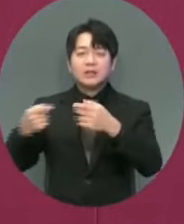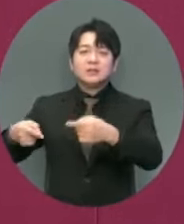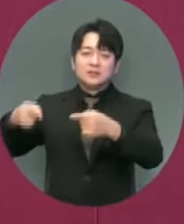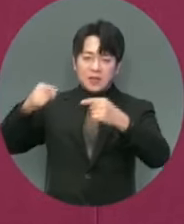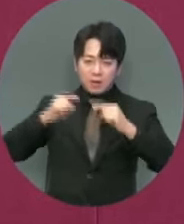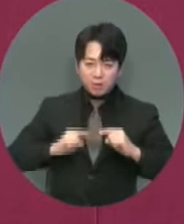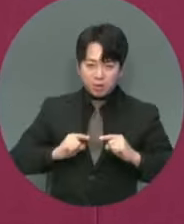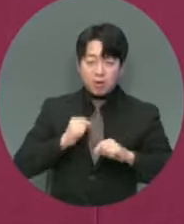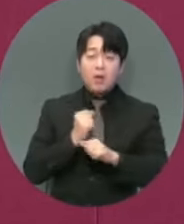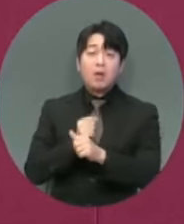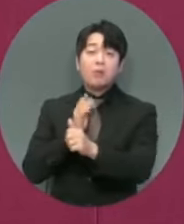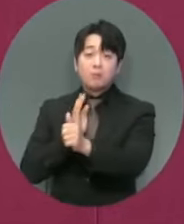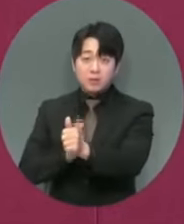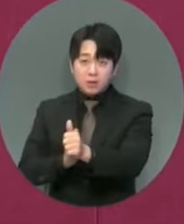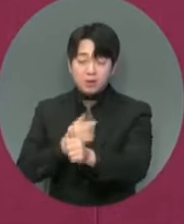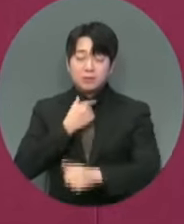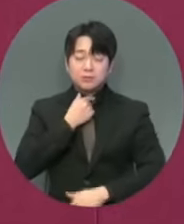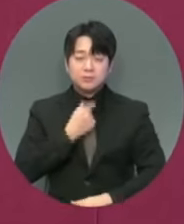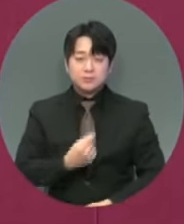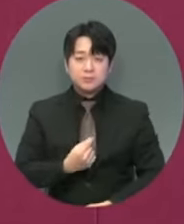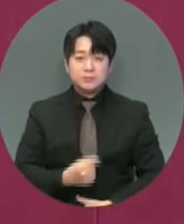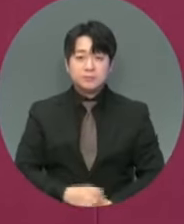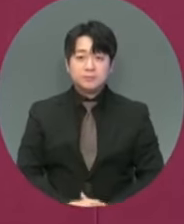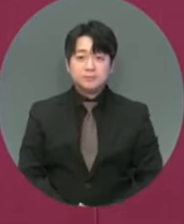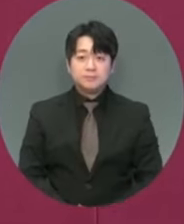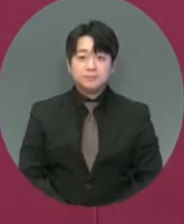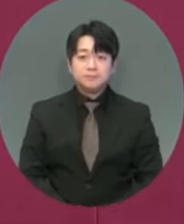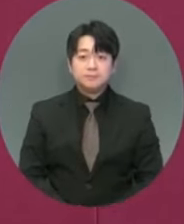간곡히 호소합니다.